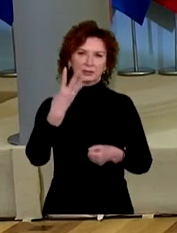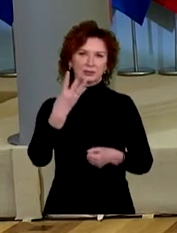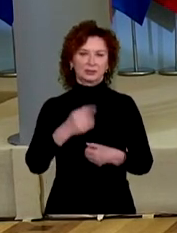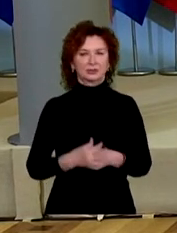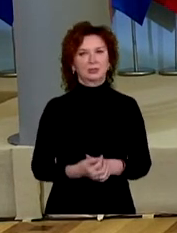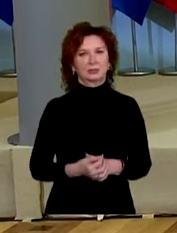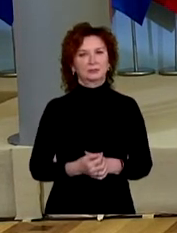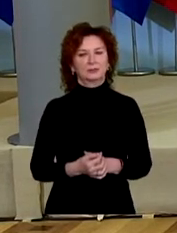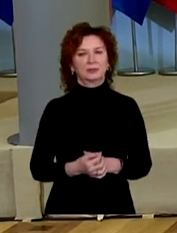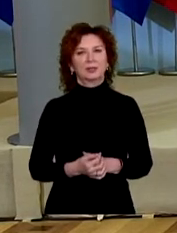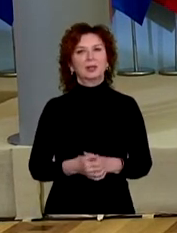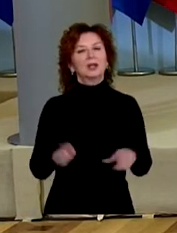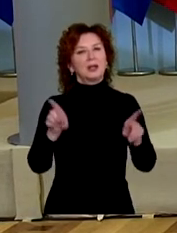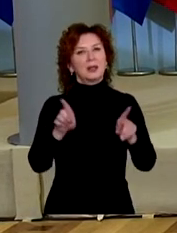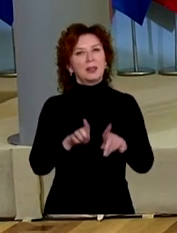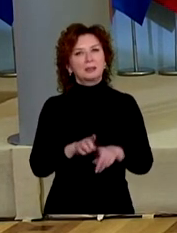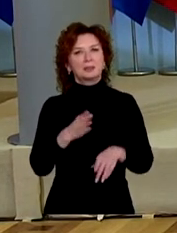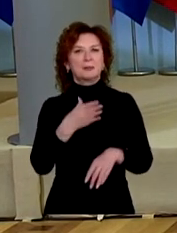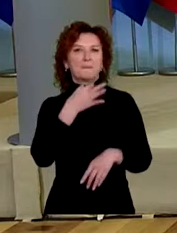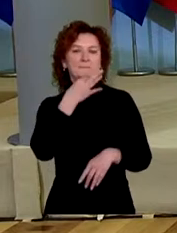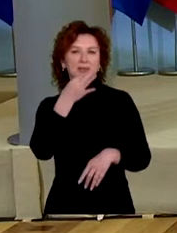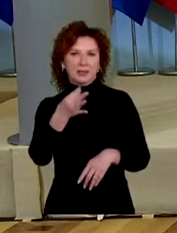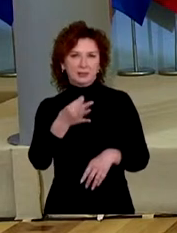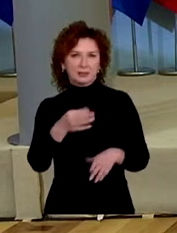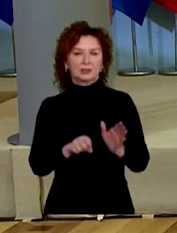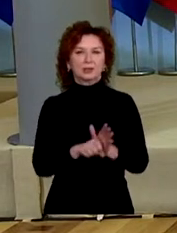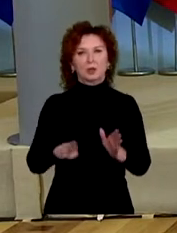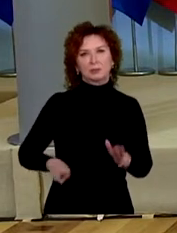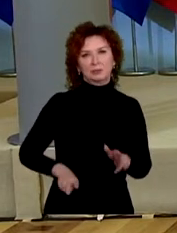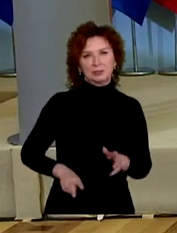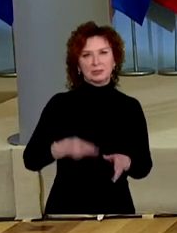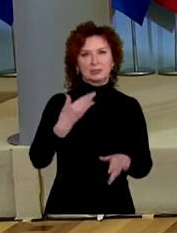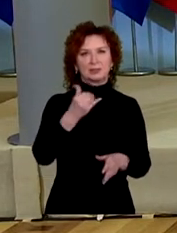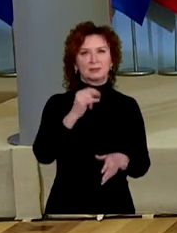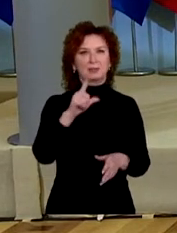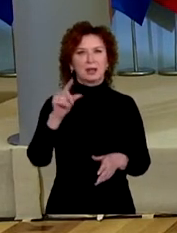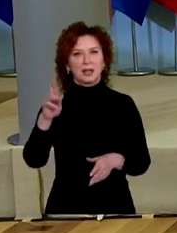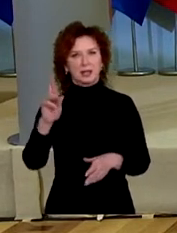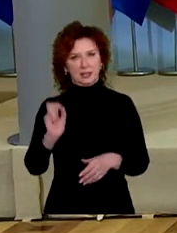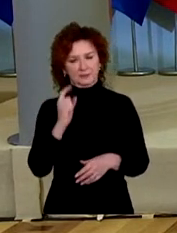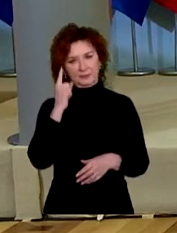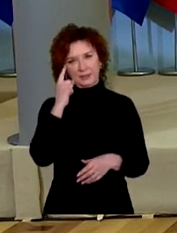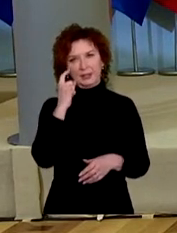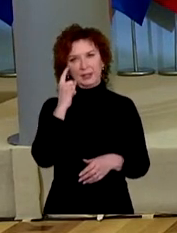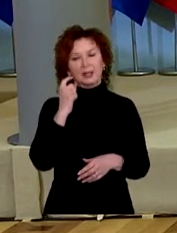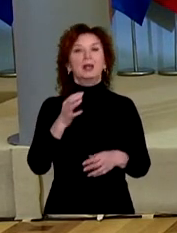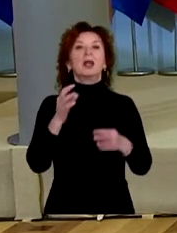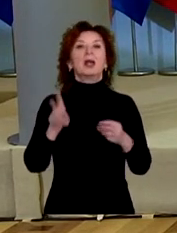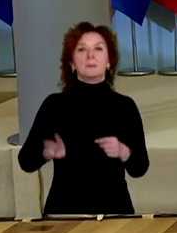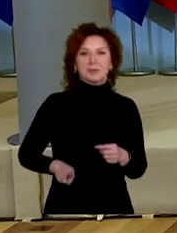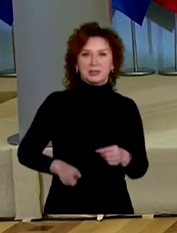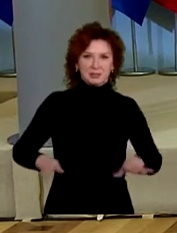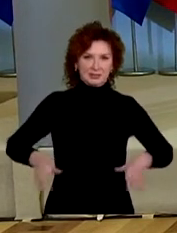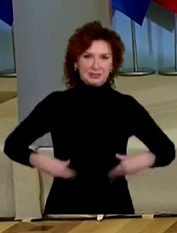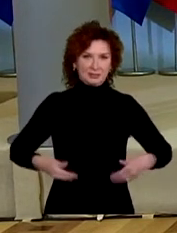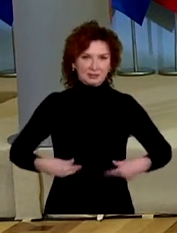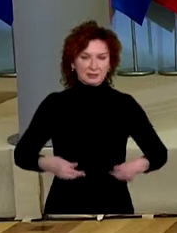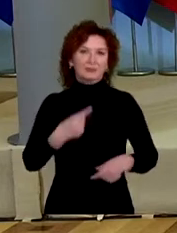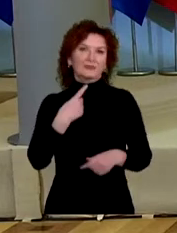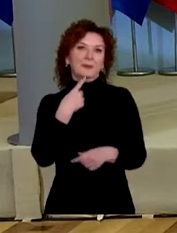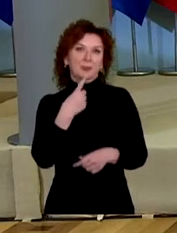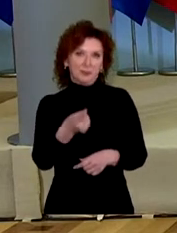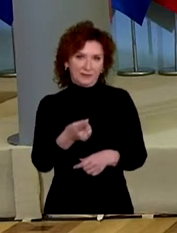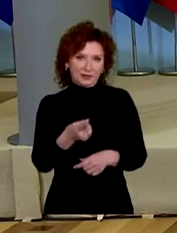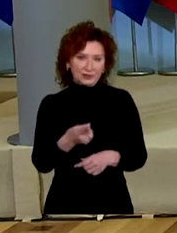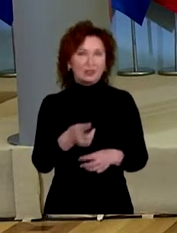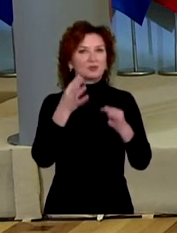Dzień dobry. Ja również pytanie do ministra Millera o słowa ministra zdrowia Adama Niedzielskiego, który dziś poinformował, że trend dla stopy wzrostu liczby zakażeń